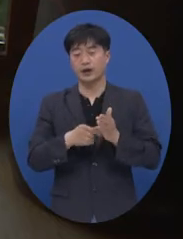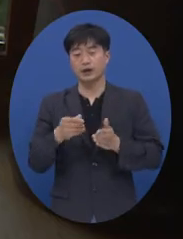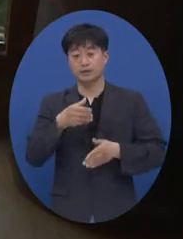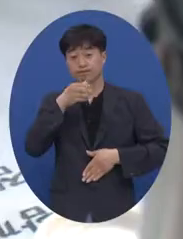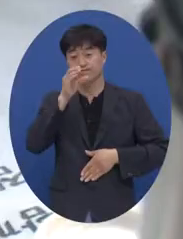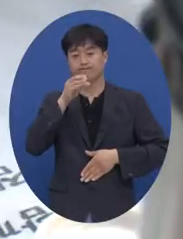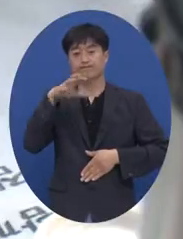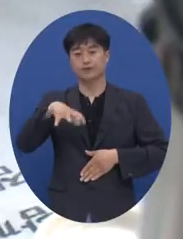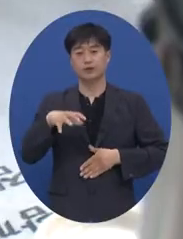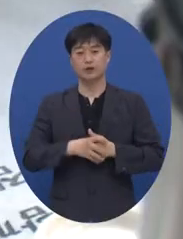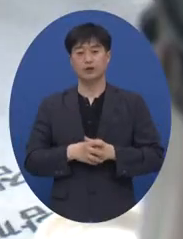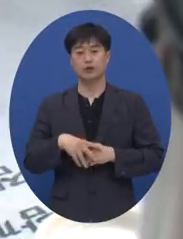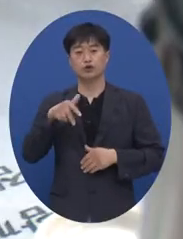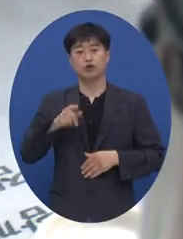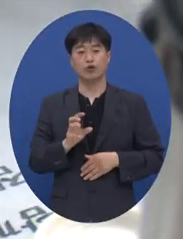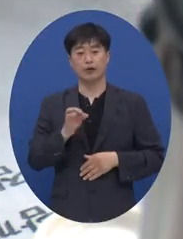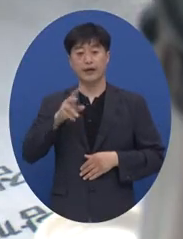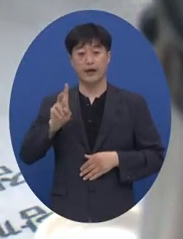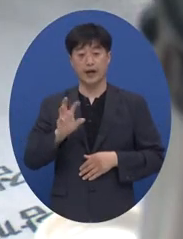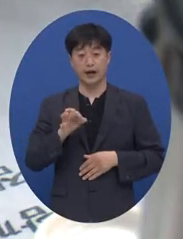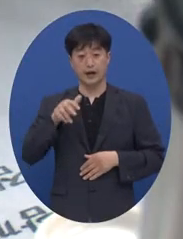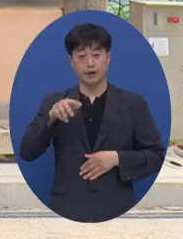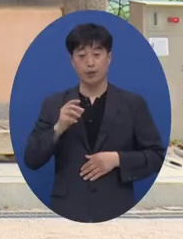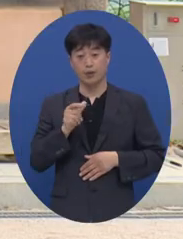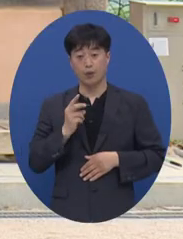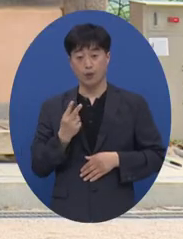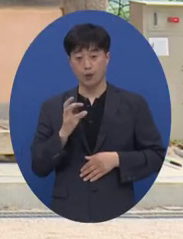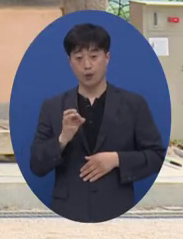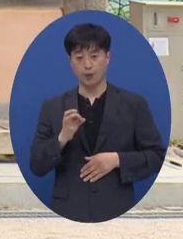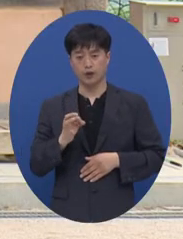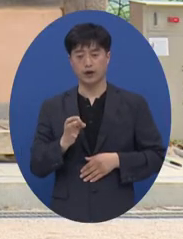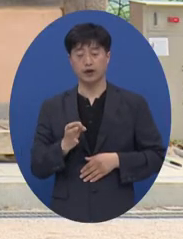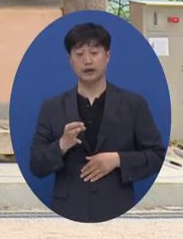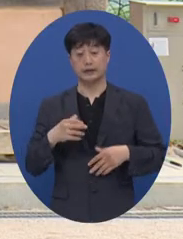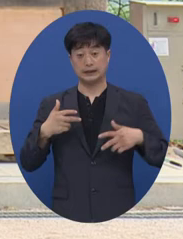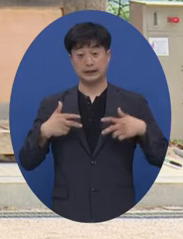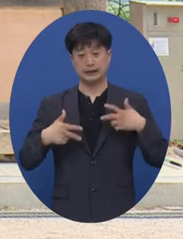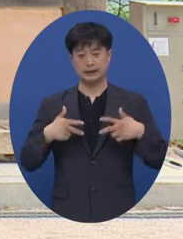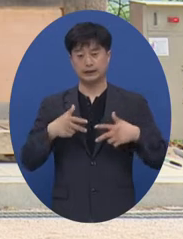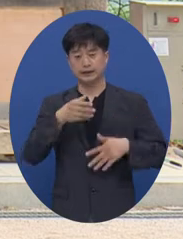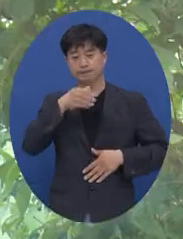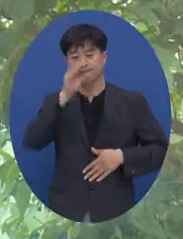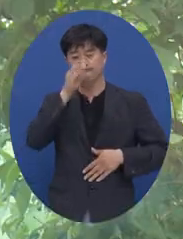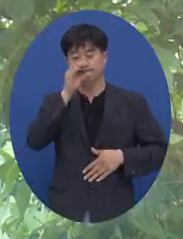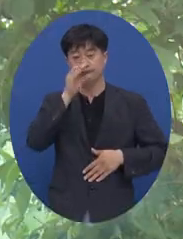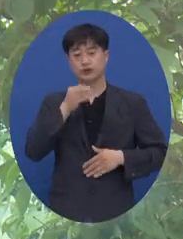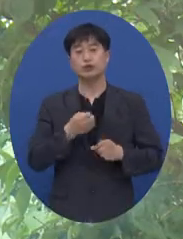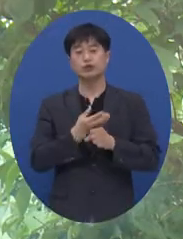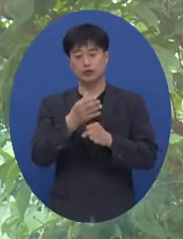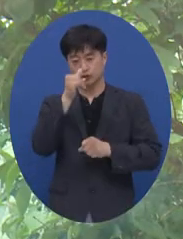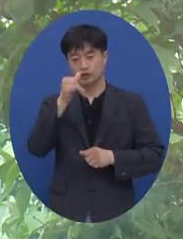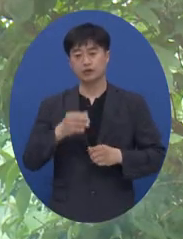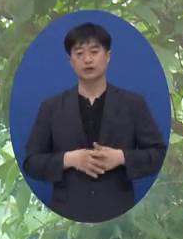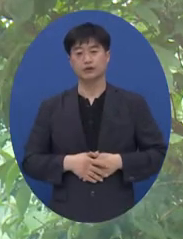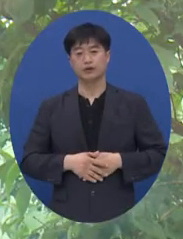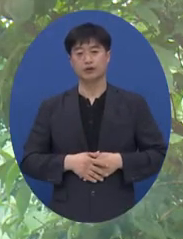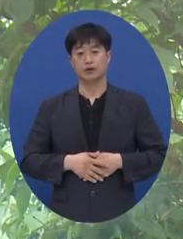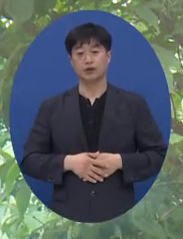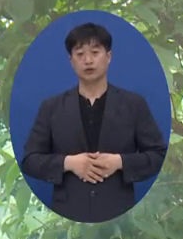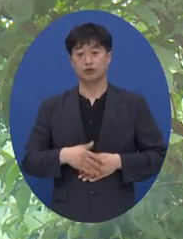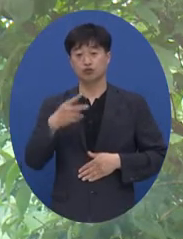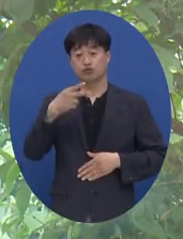다실 다산 정약용이 수종사 에서 차를 즐겼다 는 이야기 도 전해집니다 이곳 수종사 에서는